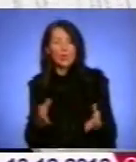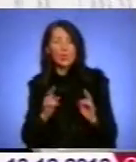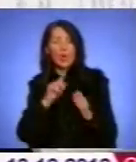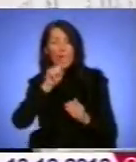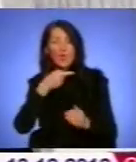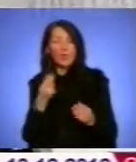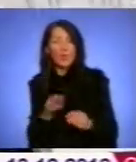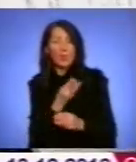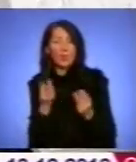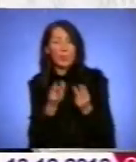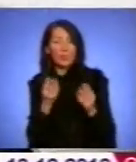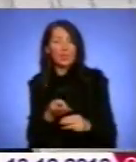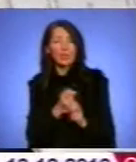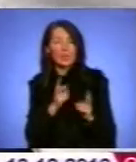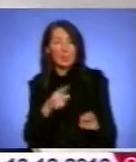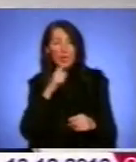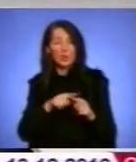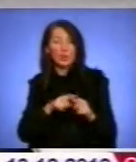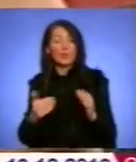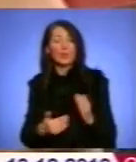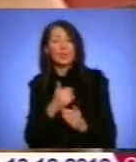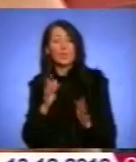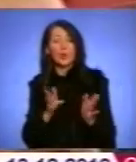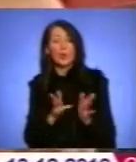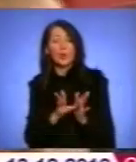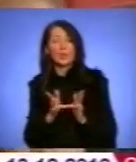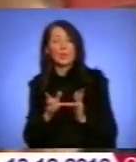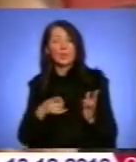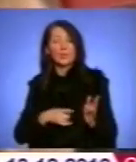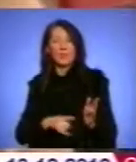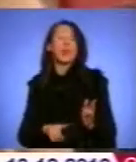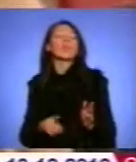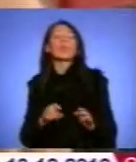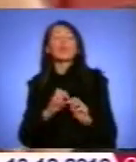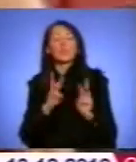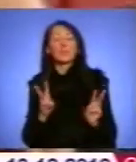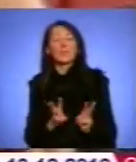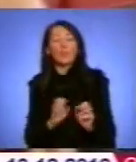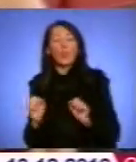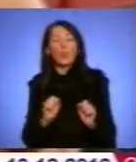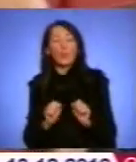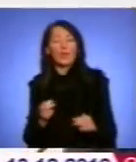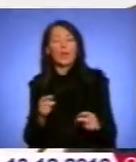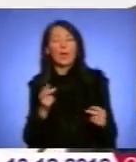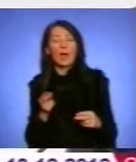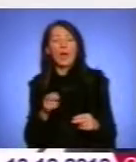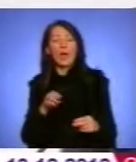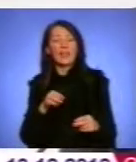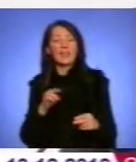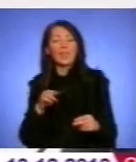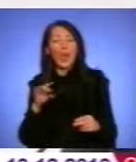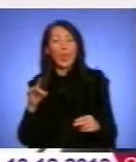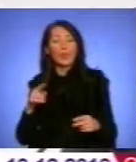Незабаром новорічно-різдвяні свята. Управління Держтехногенбезпеки звертається до жителів області із проханням дотримуватися